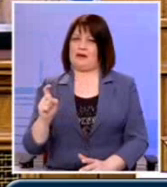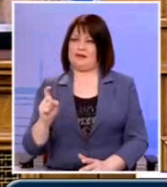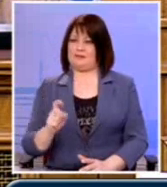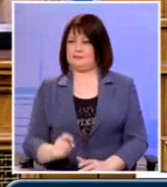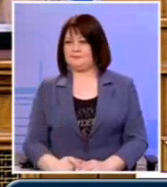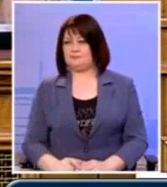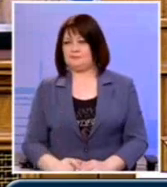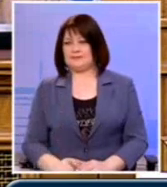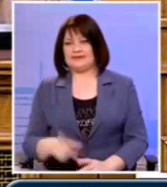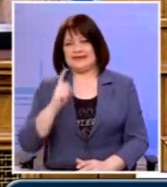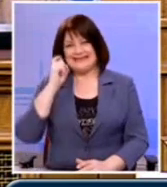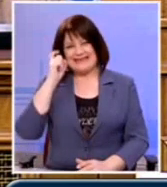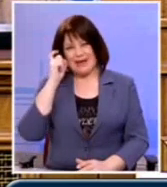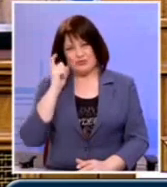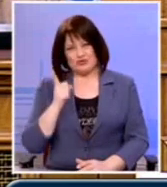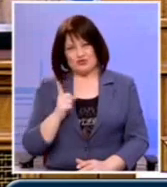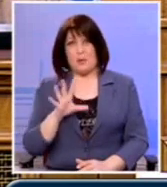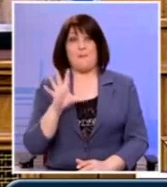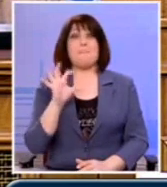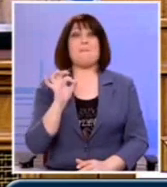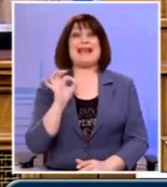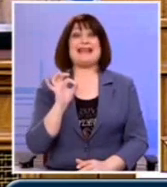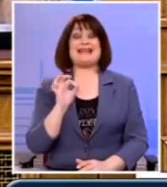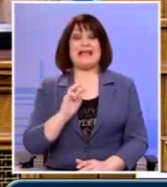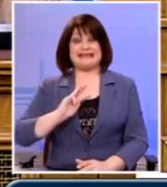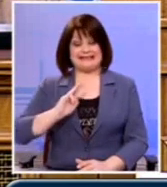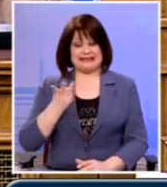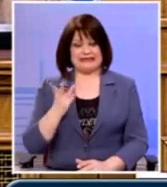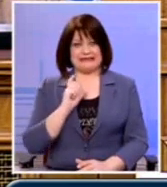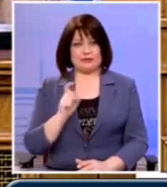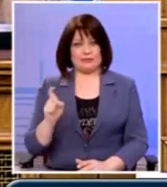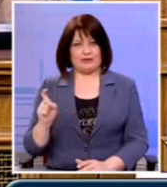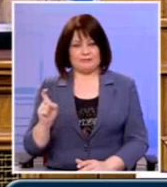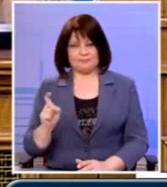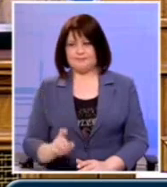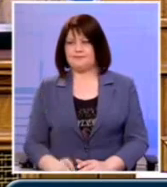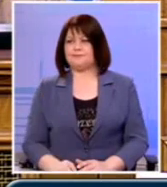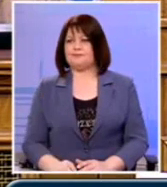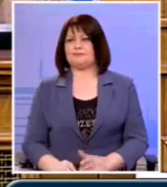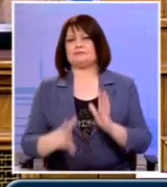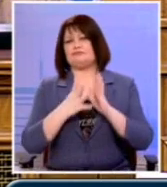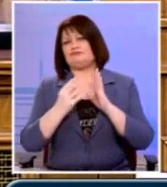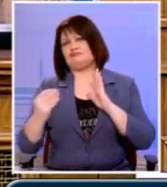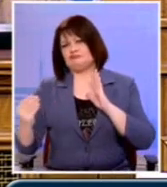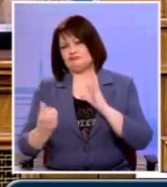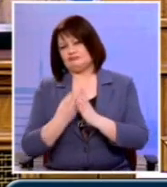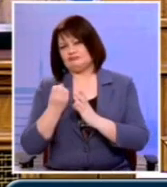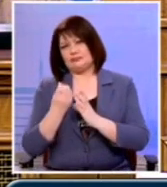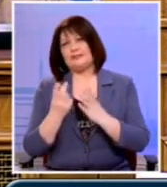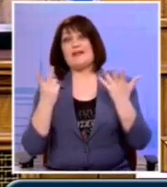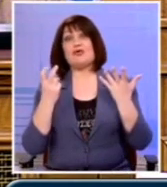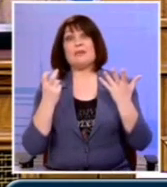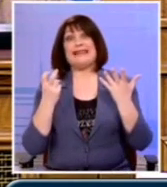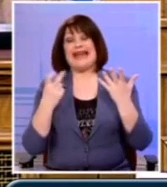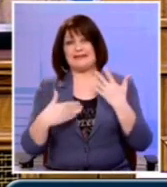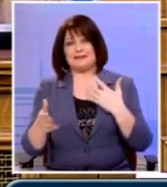53, σκέφτεται, τα 3 εκατομμύρια είναι πολλά νούμερα. 50, το 2000. Όλα αυτά τα παράγωγα ήταν 70 το 2000.